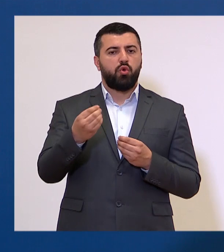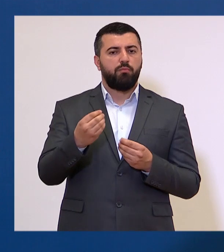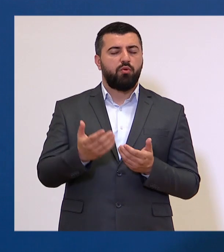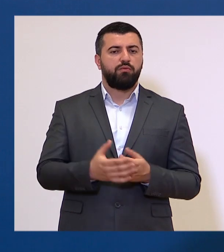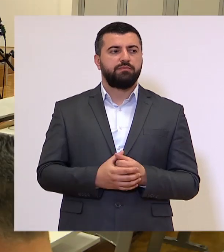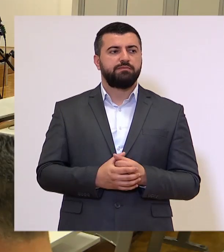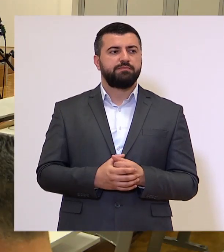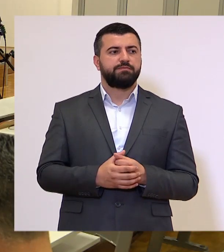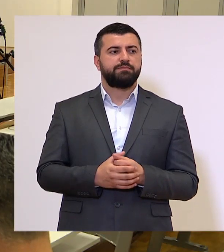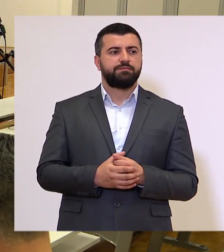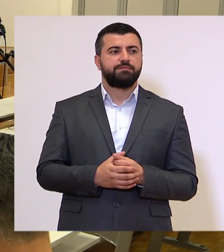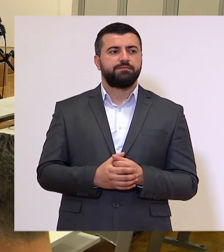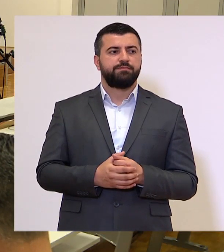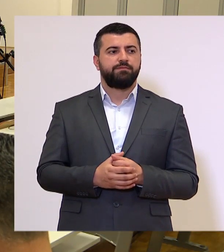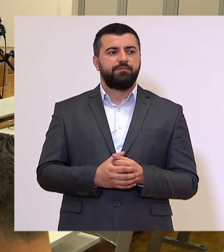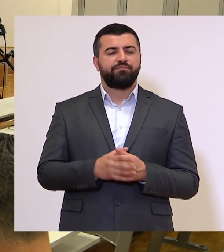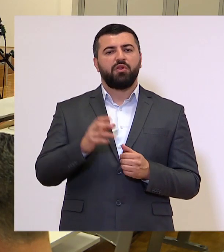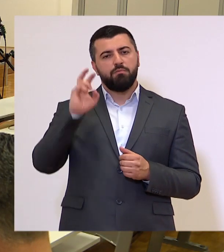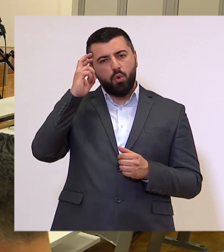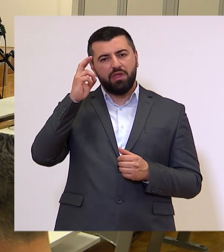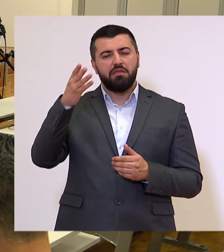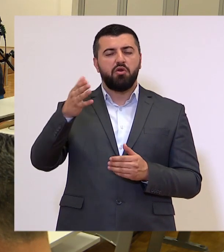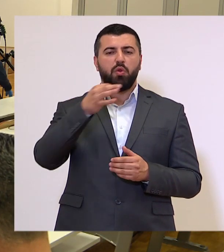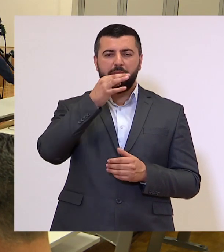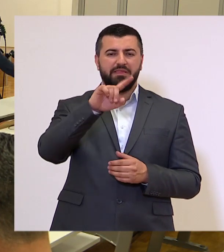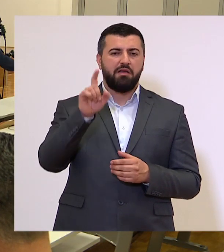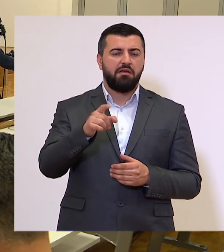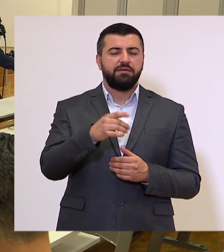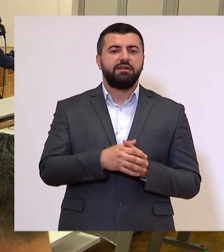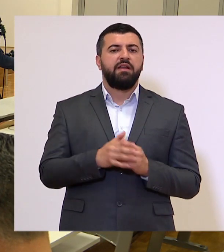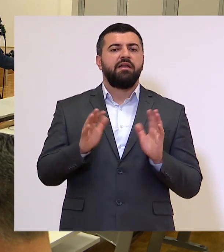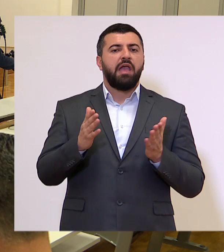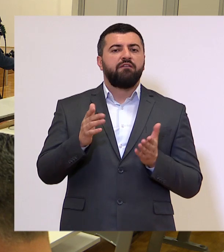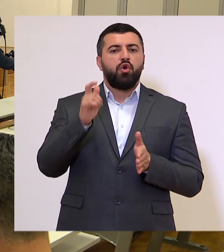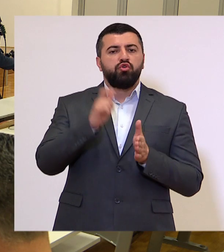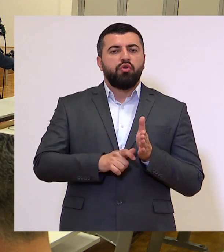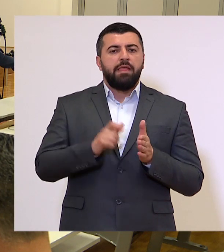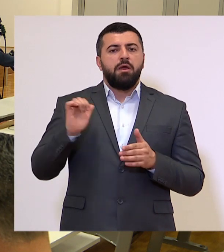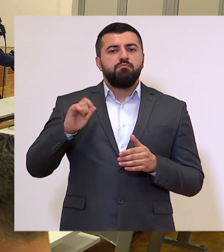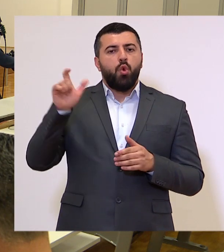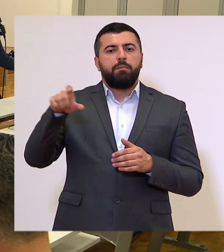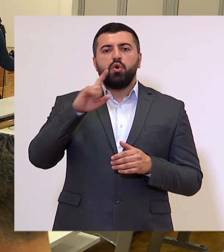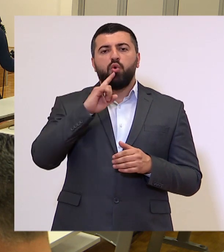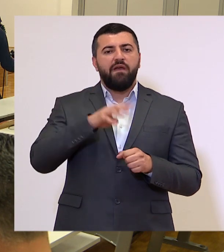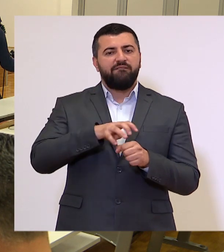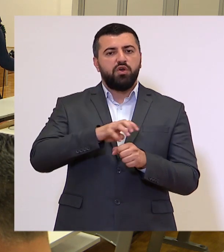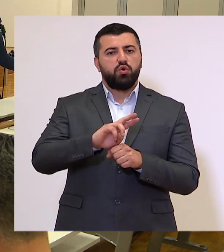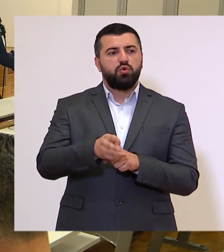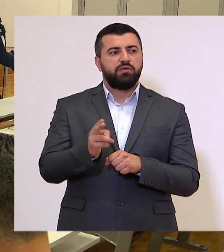način. Travel Montenegro me, kakva je situacija sa pripadnicima MUP-a koji su